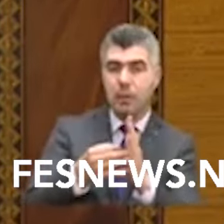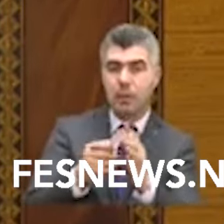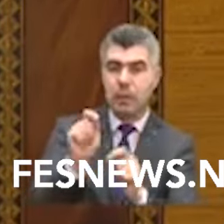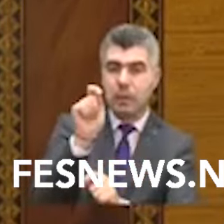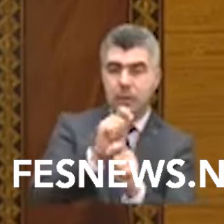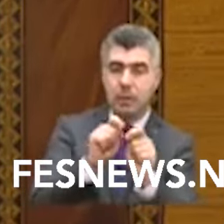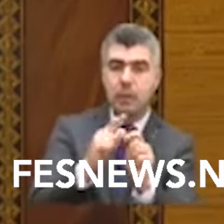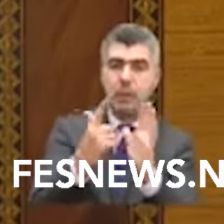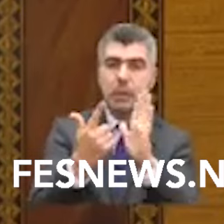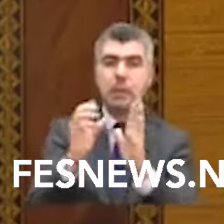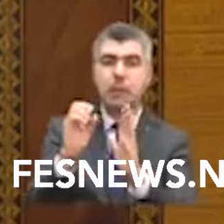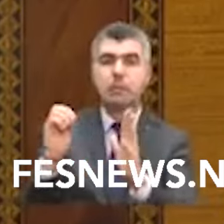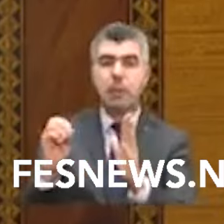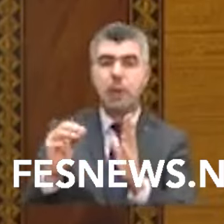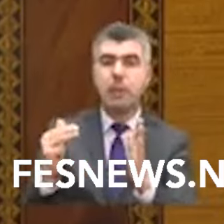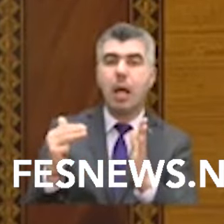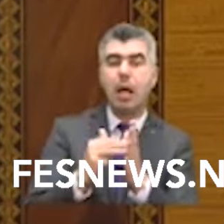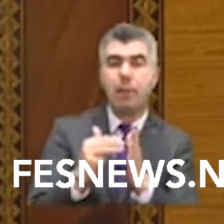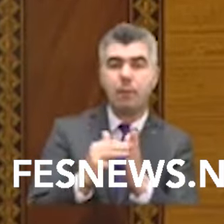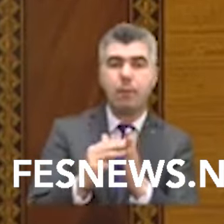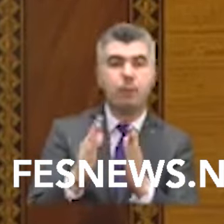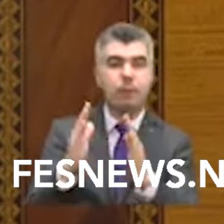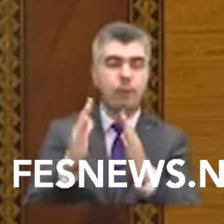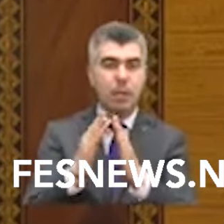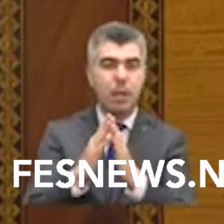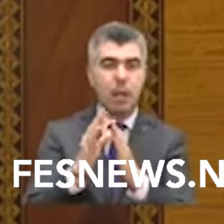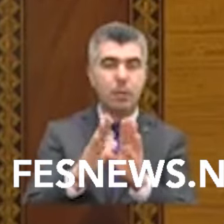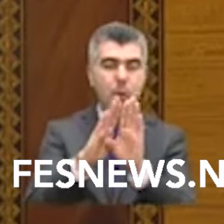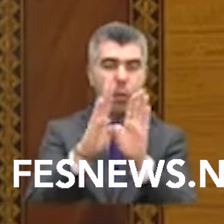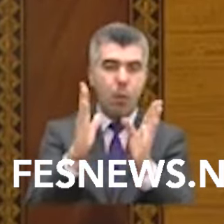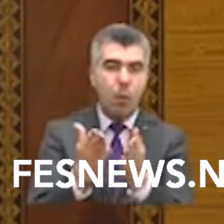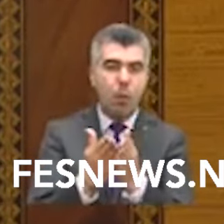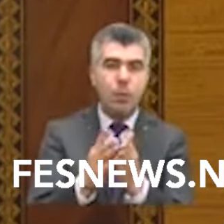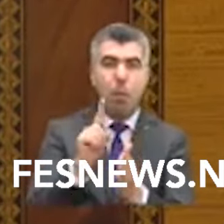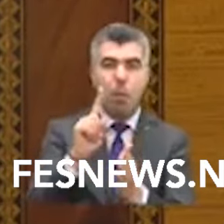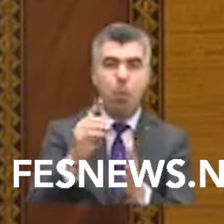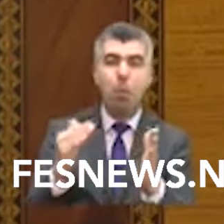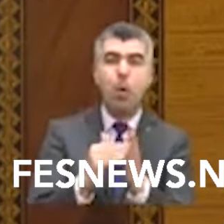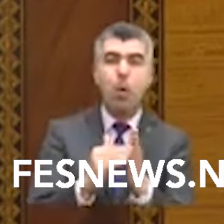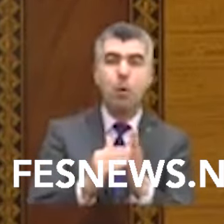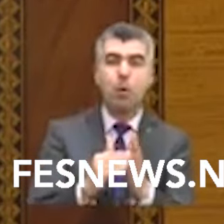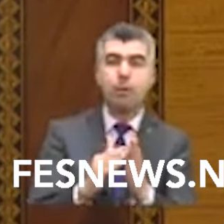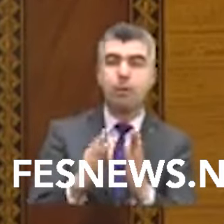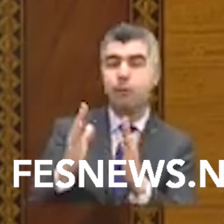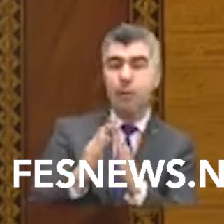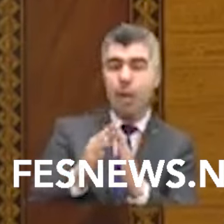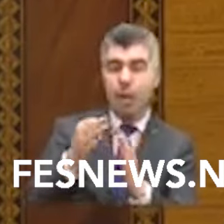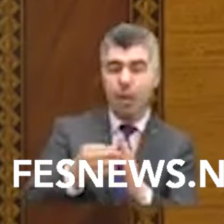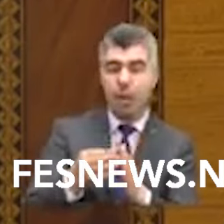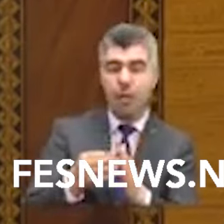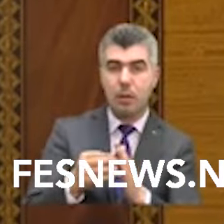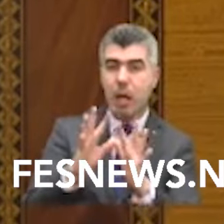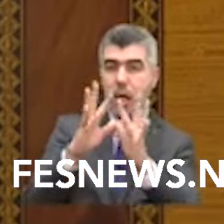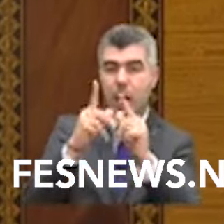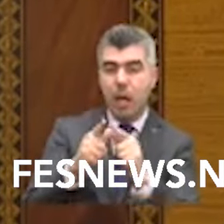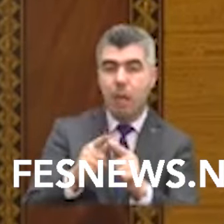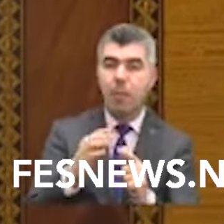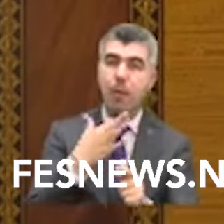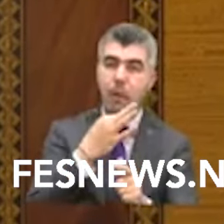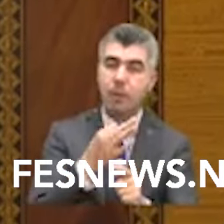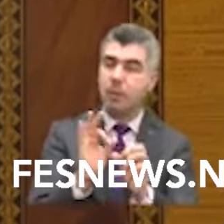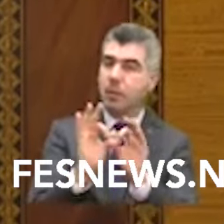من 700,000 وحدة سكنية، والمجموع كيكون مليون وحدة سكنية. هذا رقم ماشي